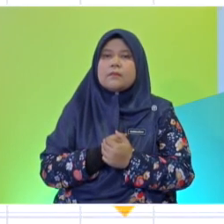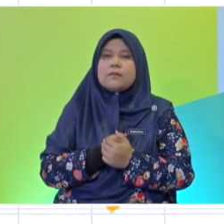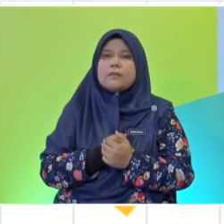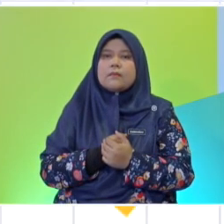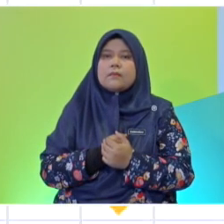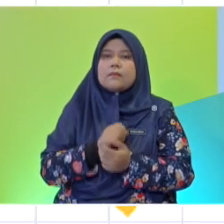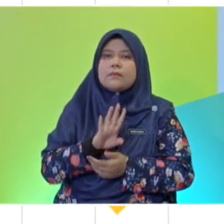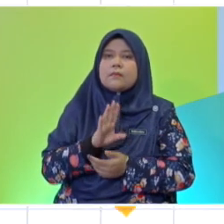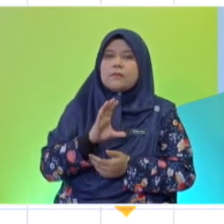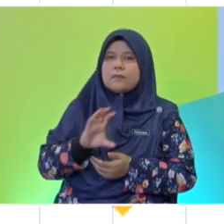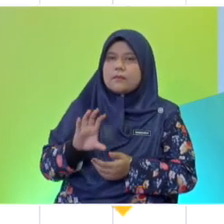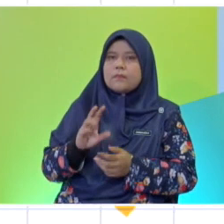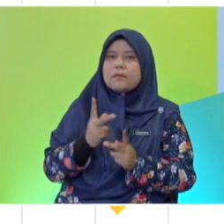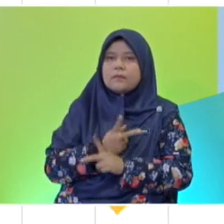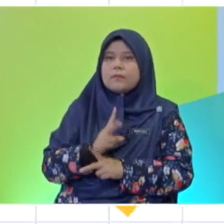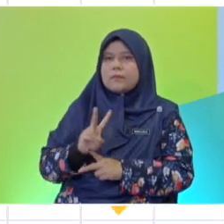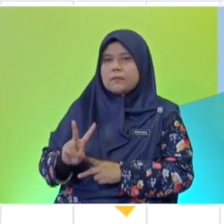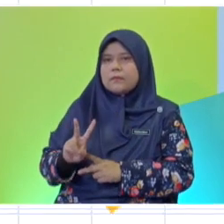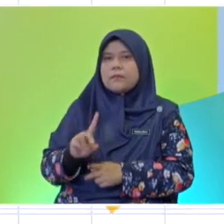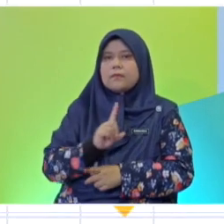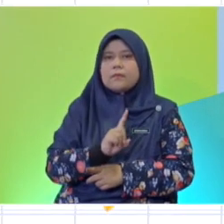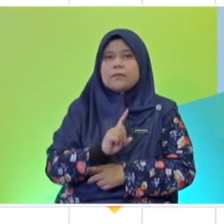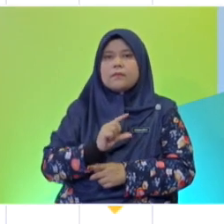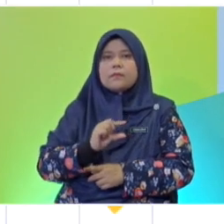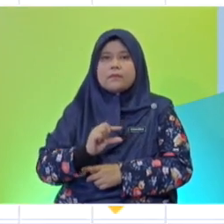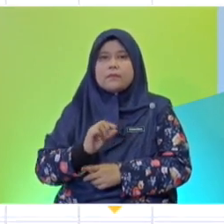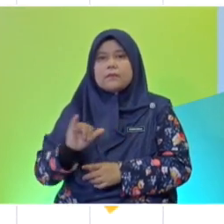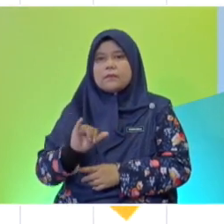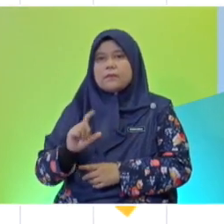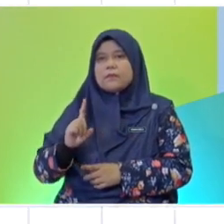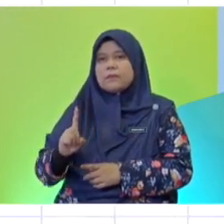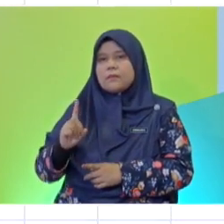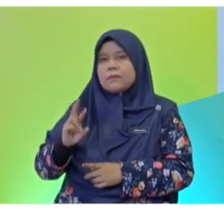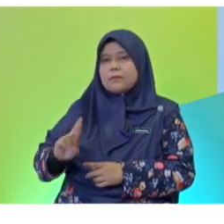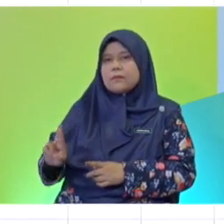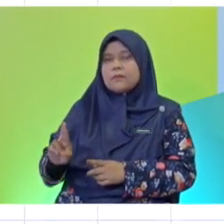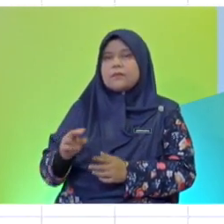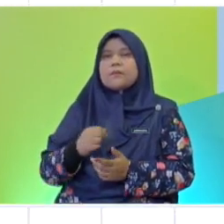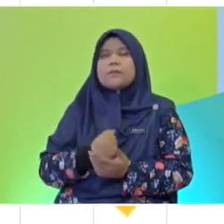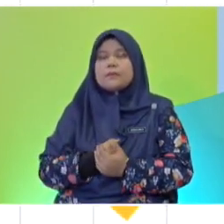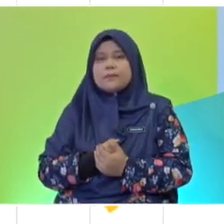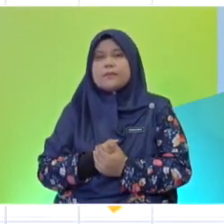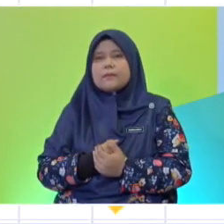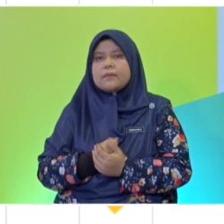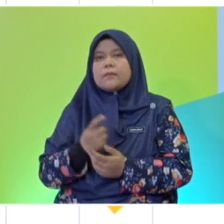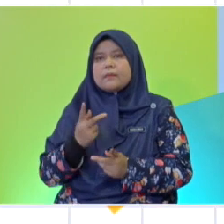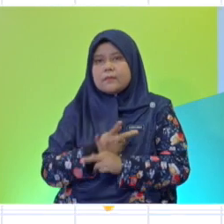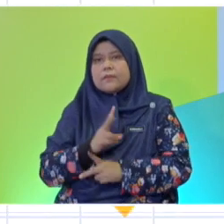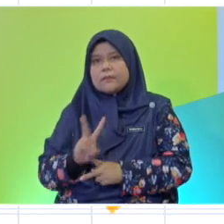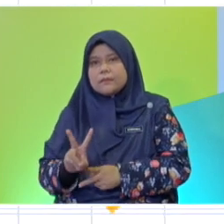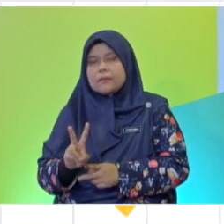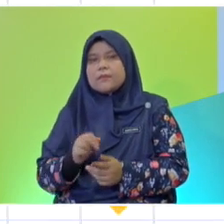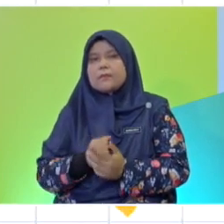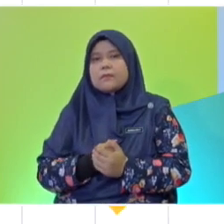500 itu sebab satu keju bersamaan dengan 1000 gram Oke